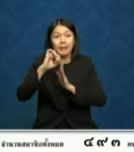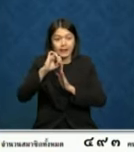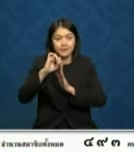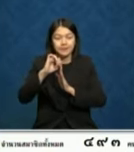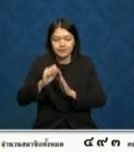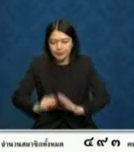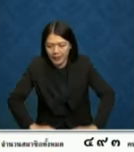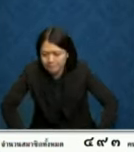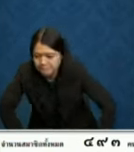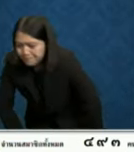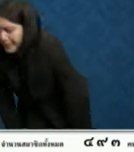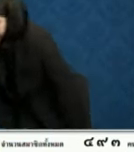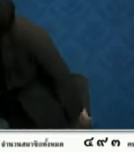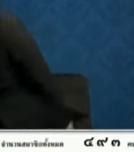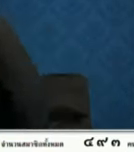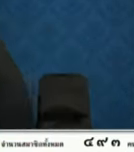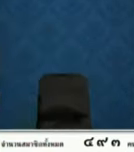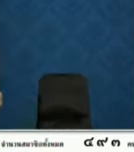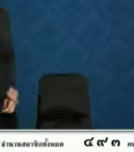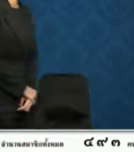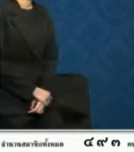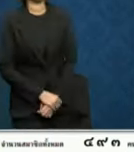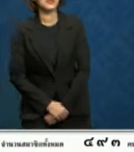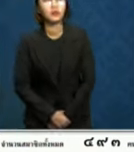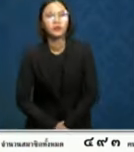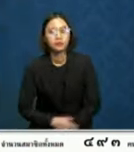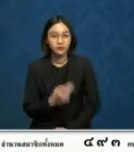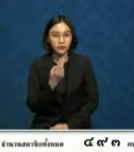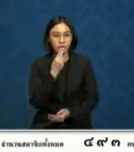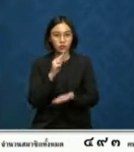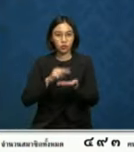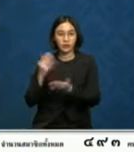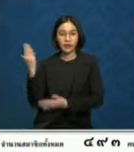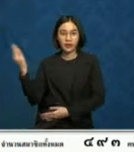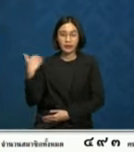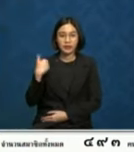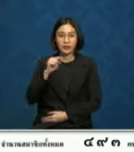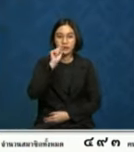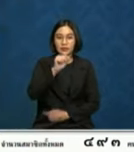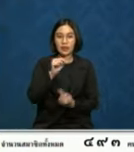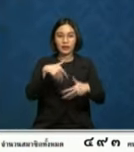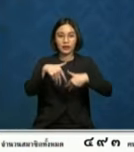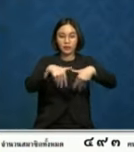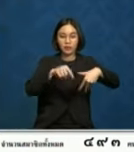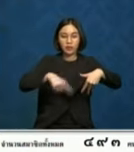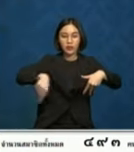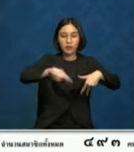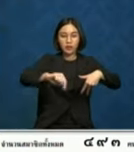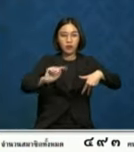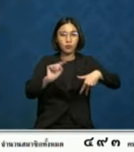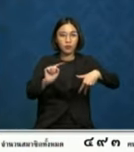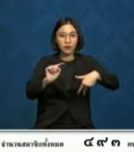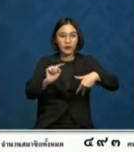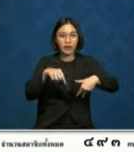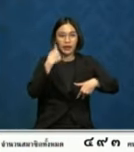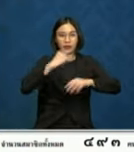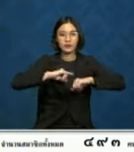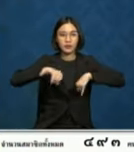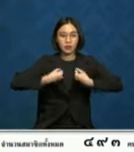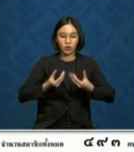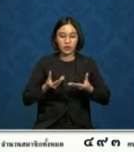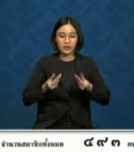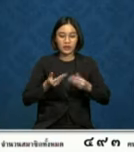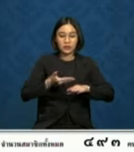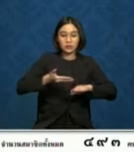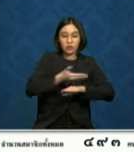ครับได้มีหนังสือฉบับนี้ขึ้นมานะครับสั่งให้ชาวบ้านนะครับที่ครอบครองที่ดินมา